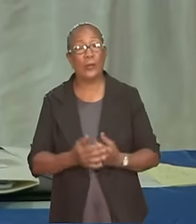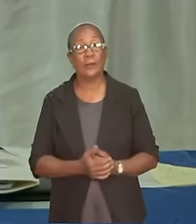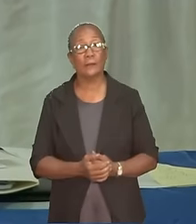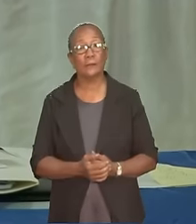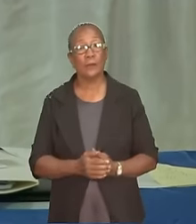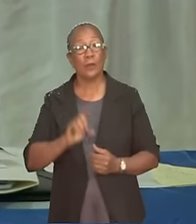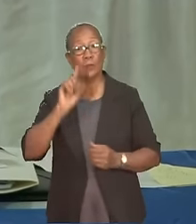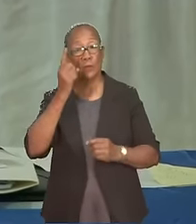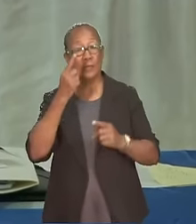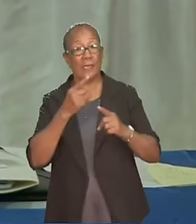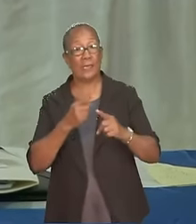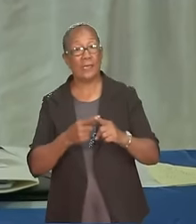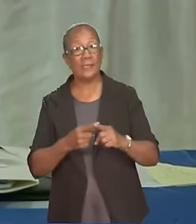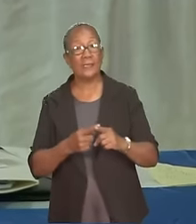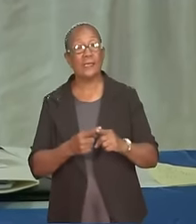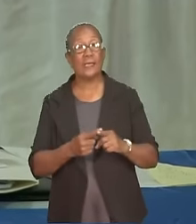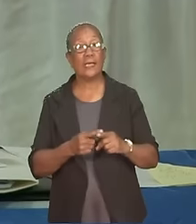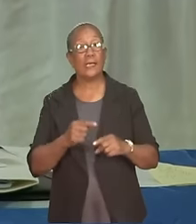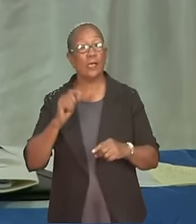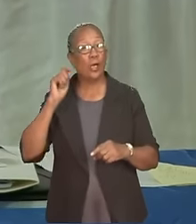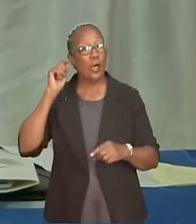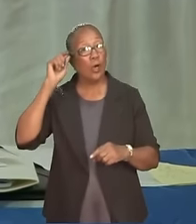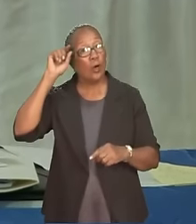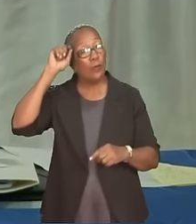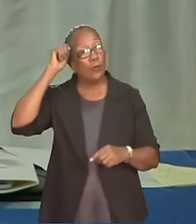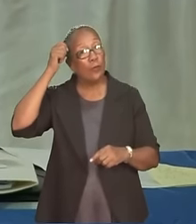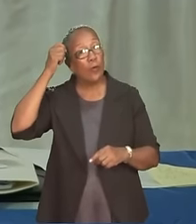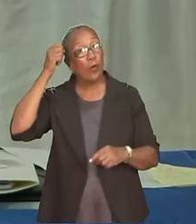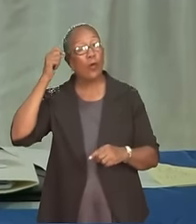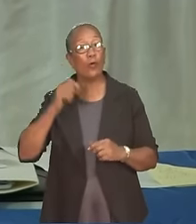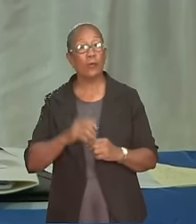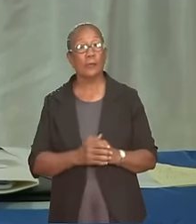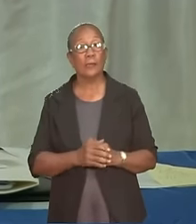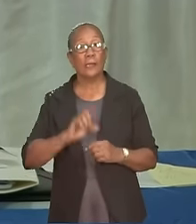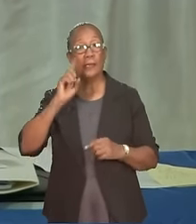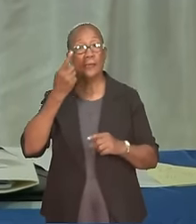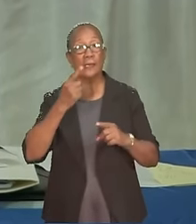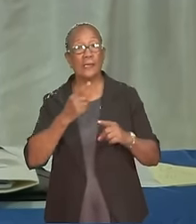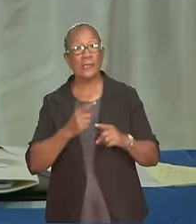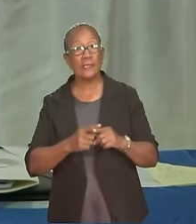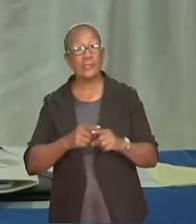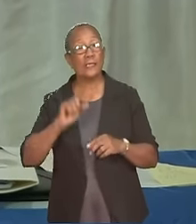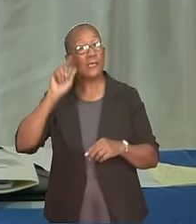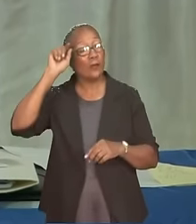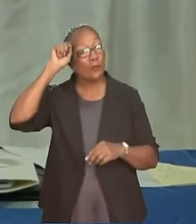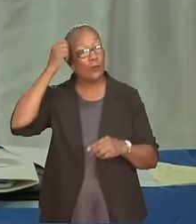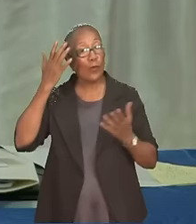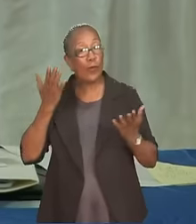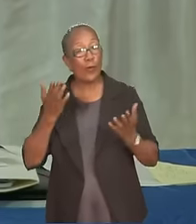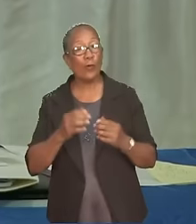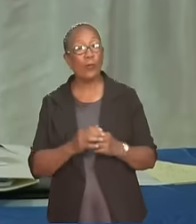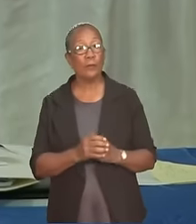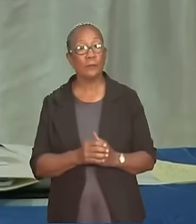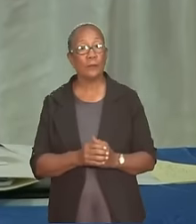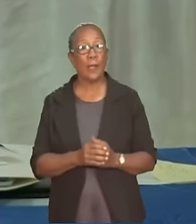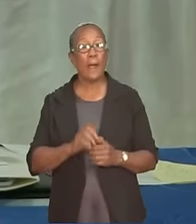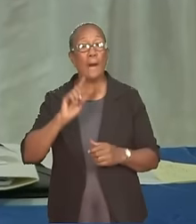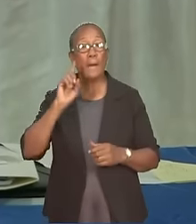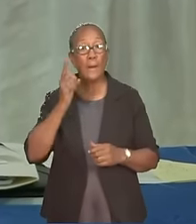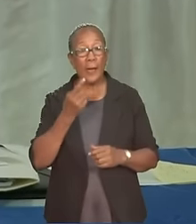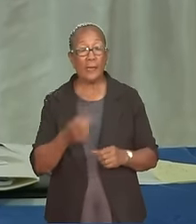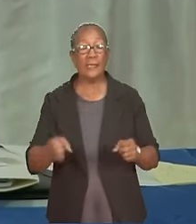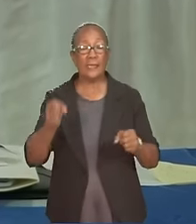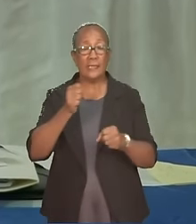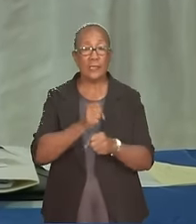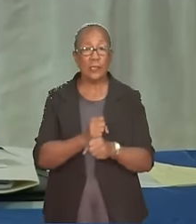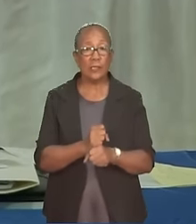voor de eerste keer in de historie een vrouw. We hebben een hoofddouane benoemd, voor de eerste keer in de historie ook een vrouw. Maar de instituten zijn